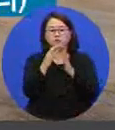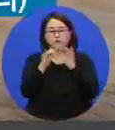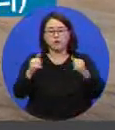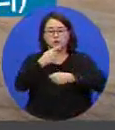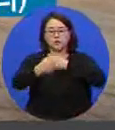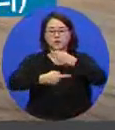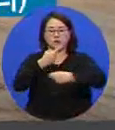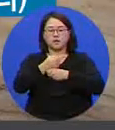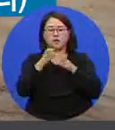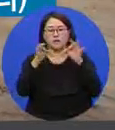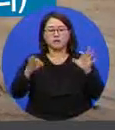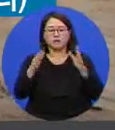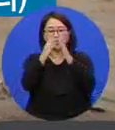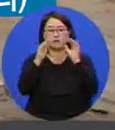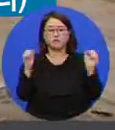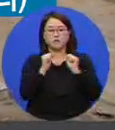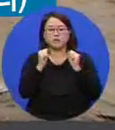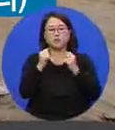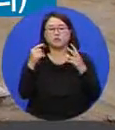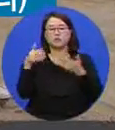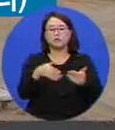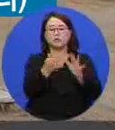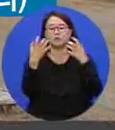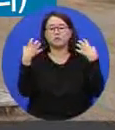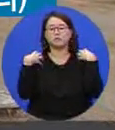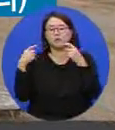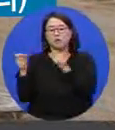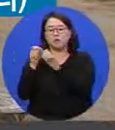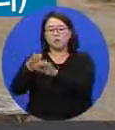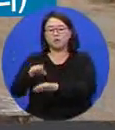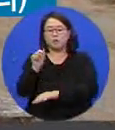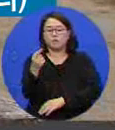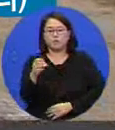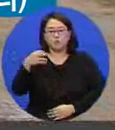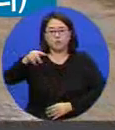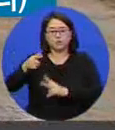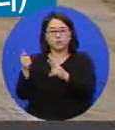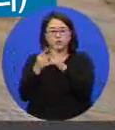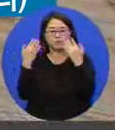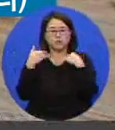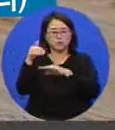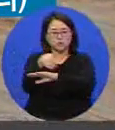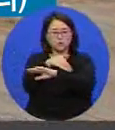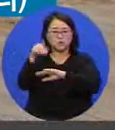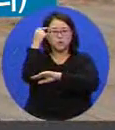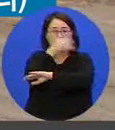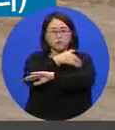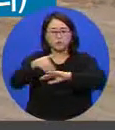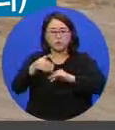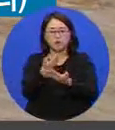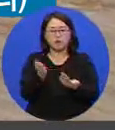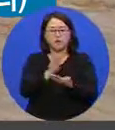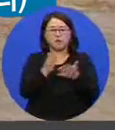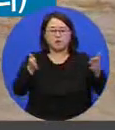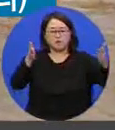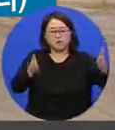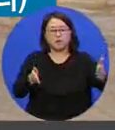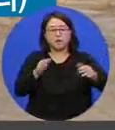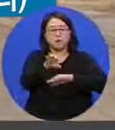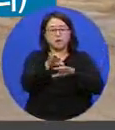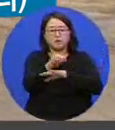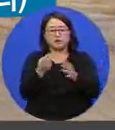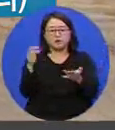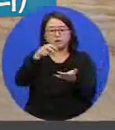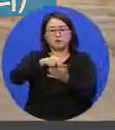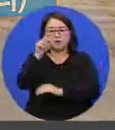동안 전북 도청역 홍산초에 다닐 예정입니다. 하지만 만성지구와 홍산초의 거리가 차량으로 15분의